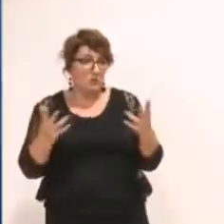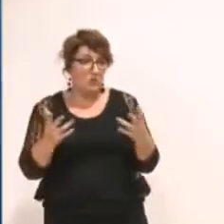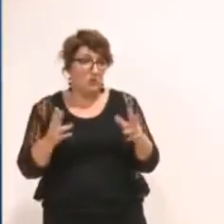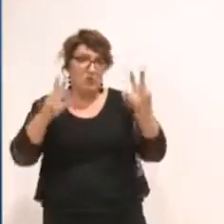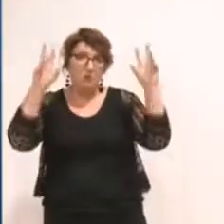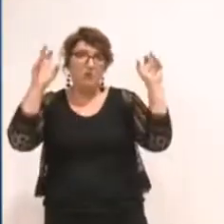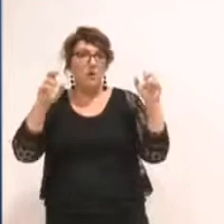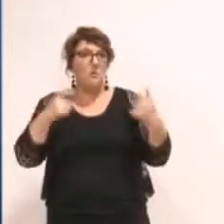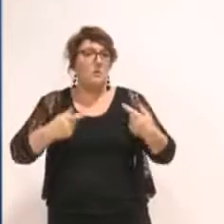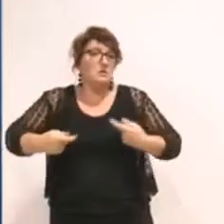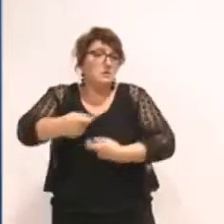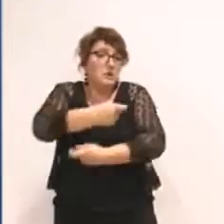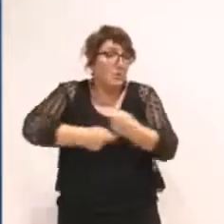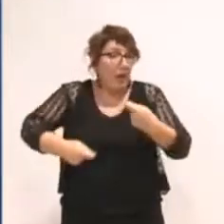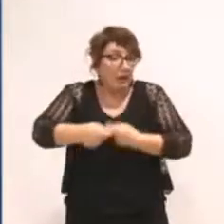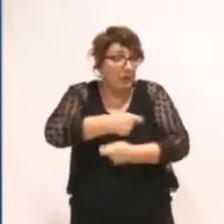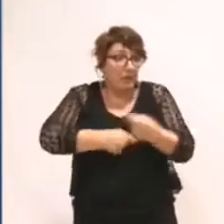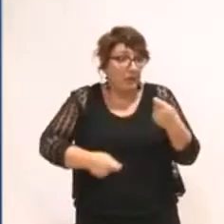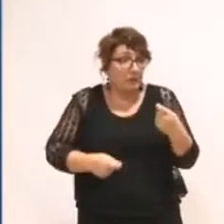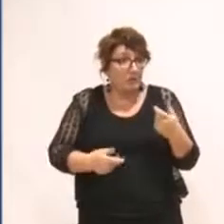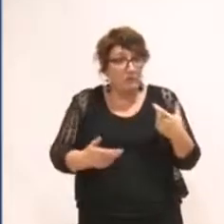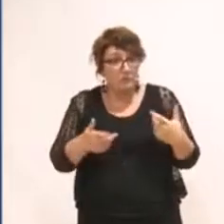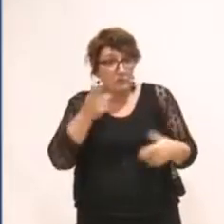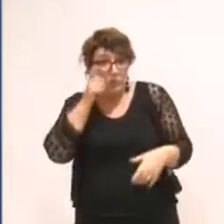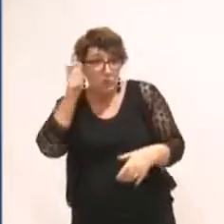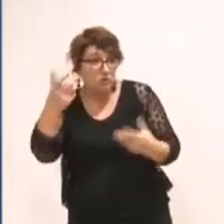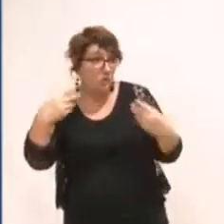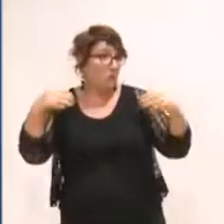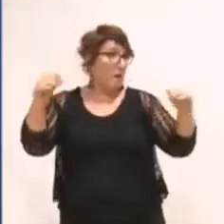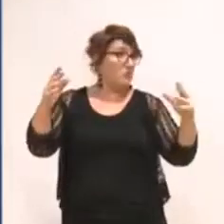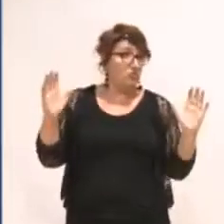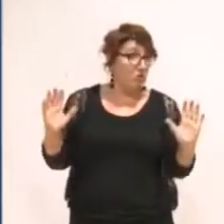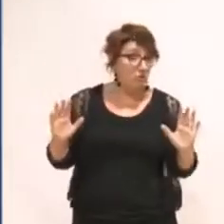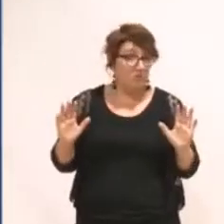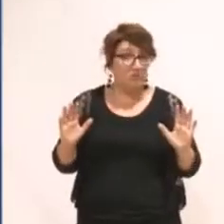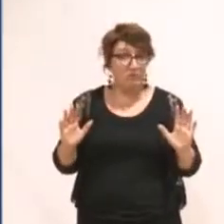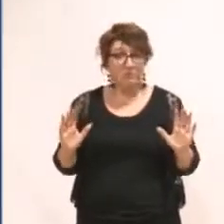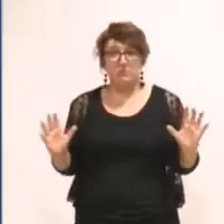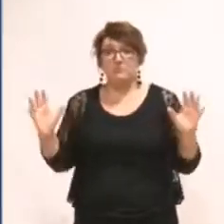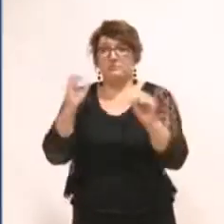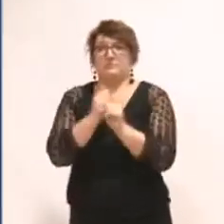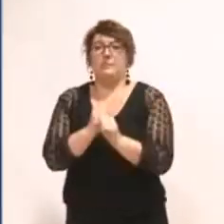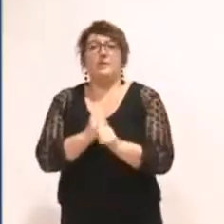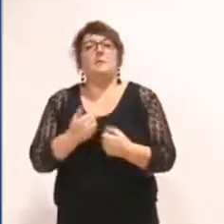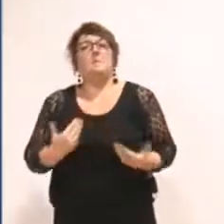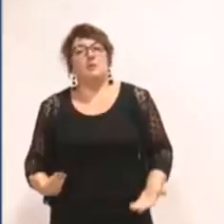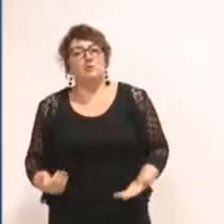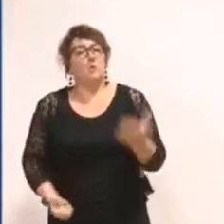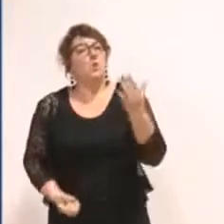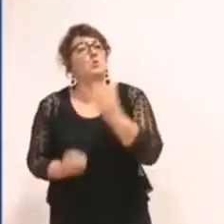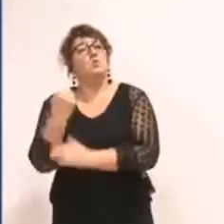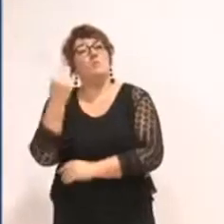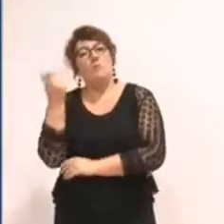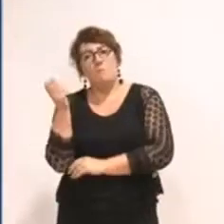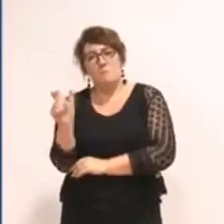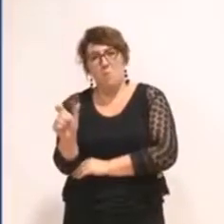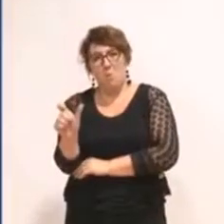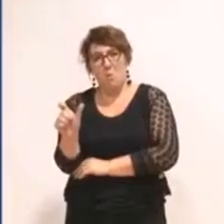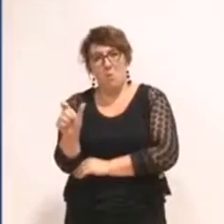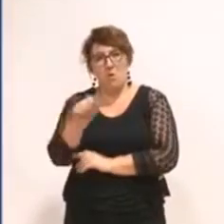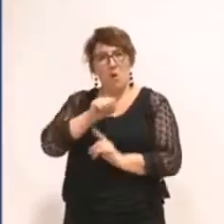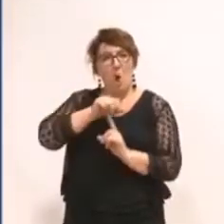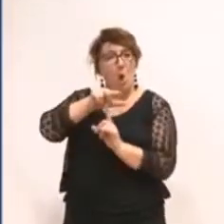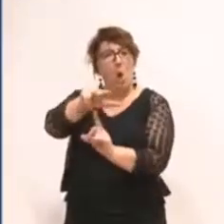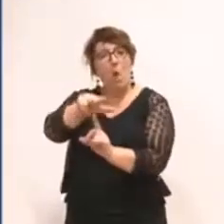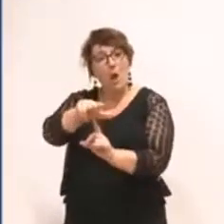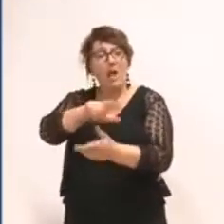Et je vous le dis comme ça. Alors maintenant, on en vient à un nouveau mot qui est des relais lecture. Et relais lecture, c'est quand